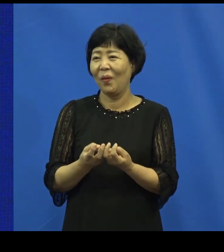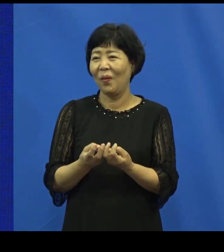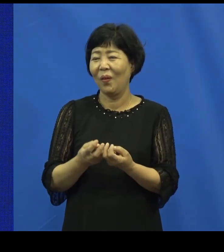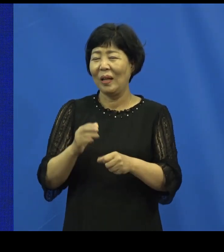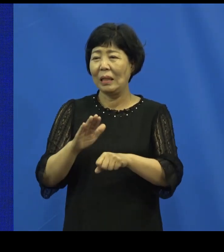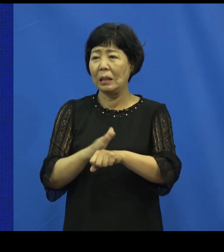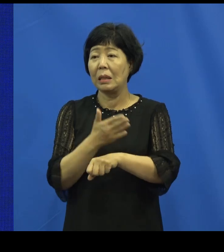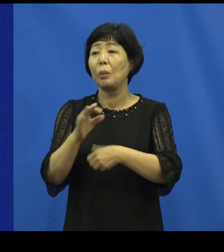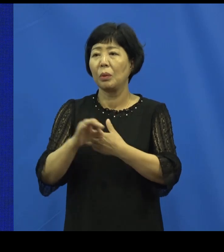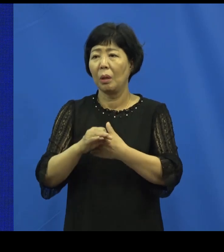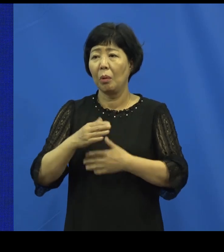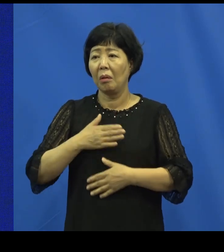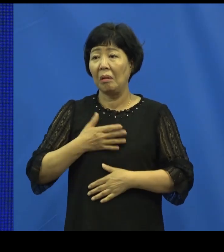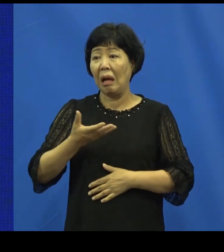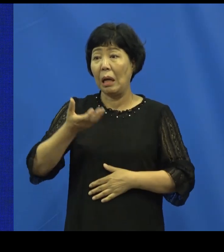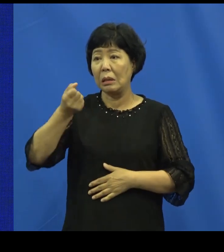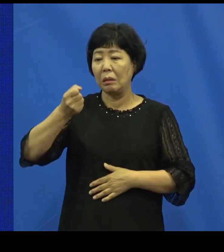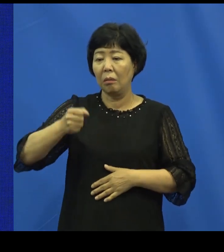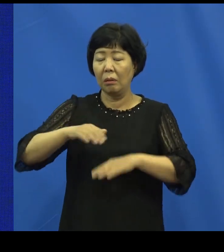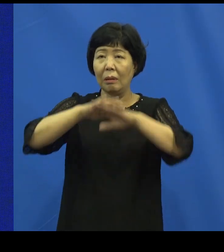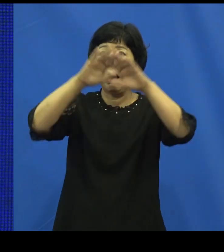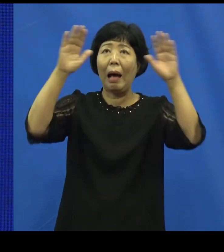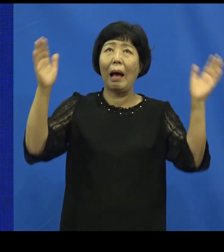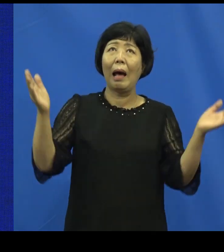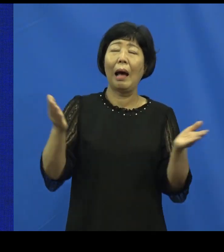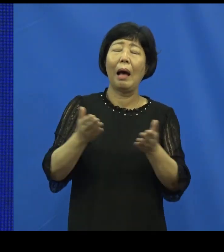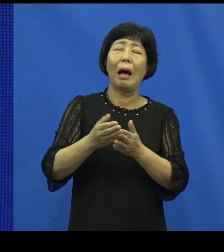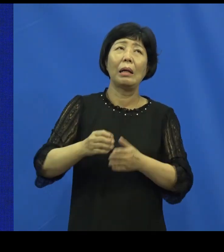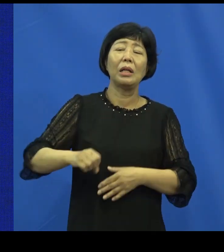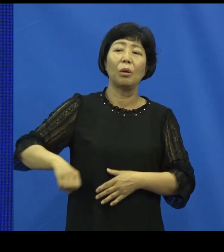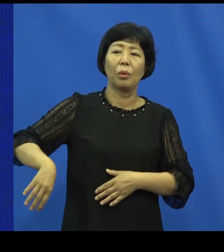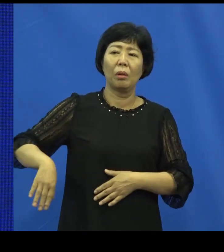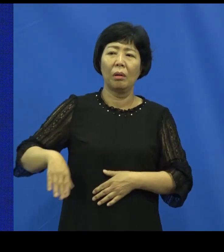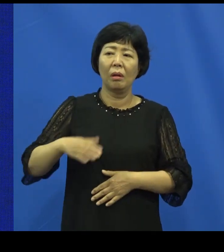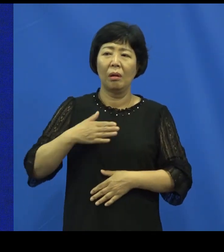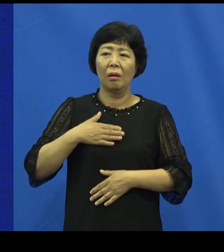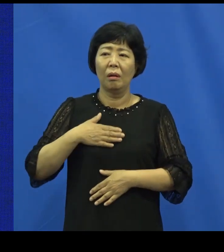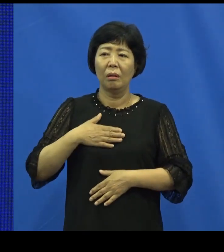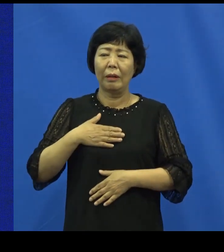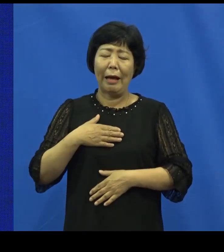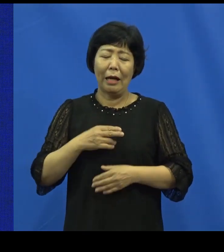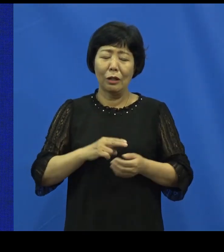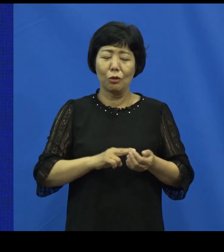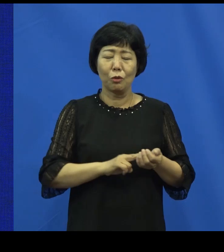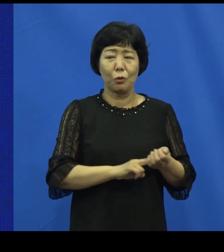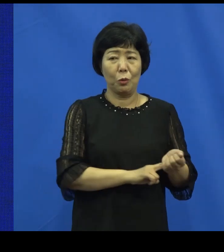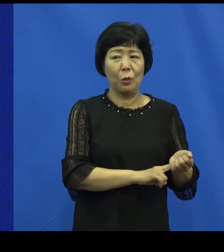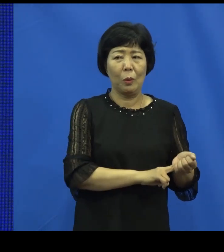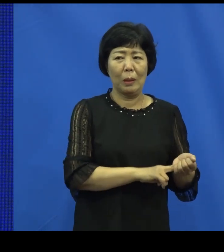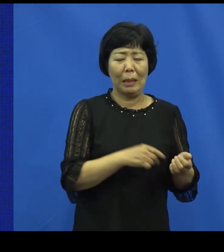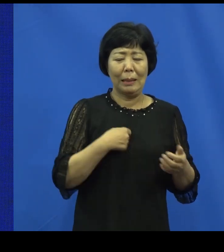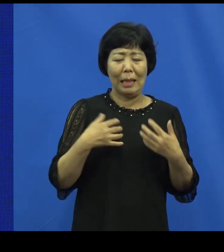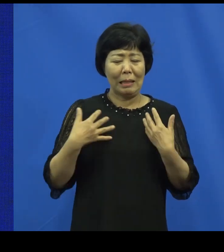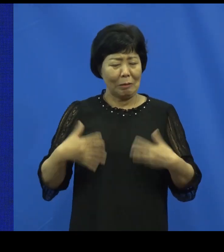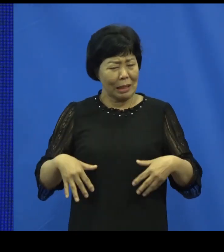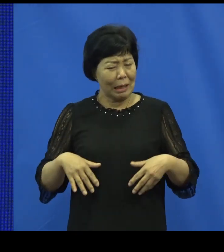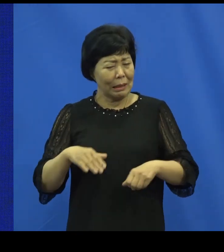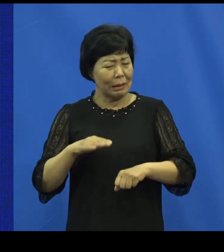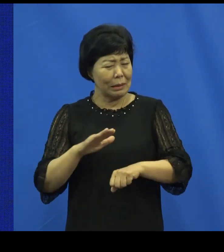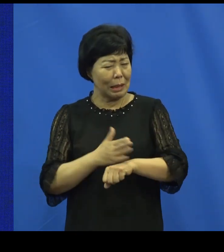모든 걸 잃어버릴 수가 있어요. 내 비리가, 내 안에 숨겨진 약점이, 내가 감춰둔 어떤 마음들이